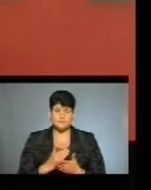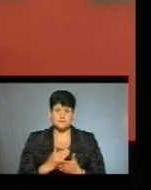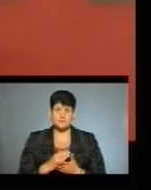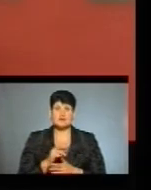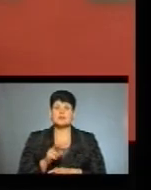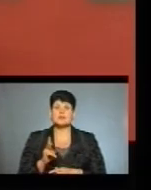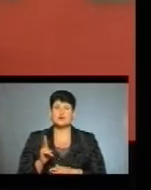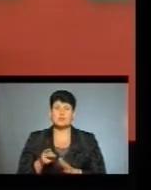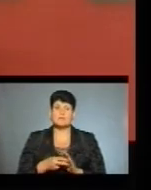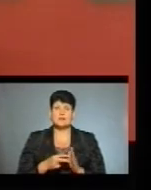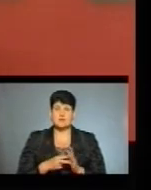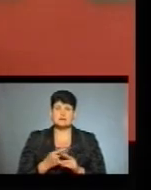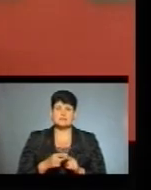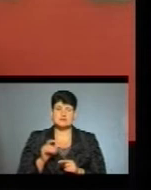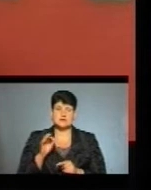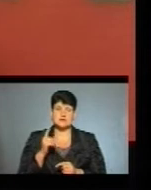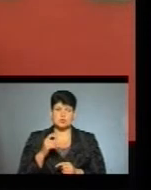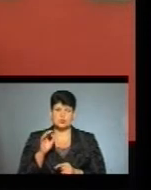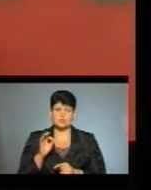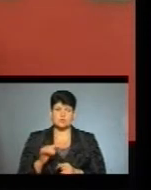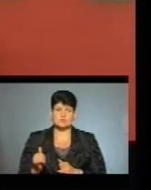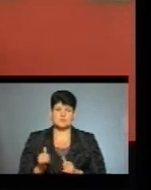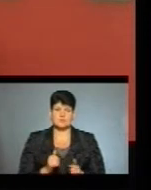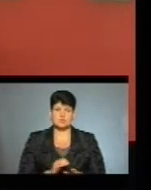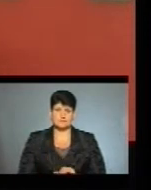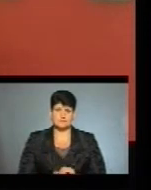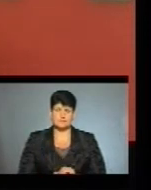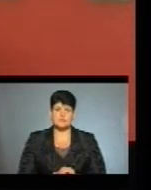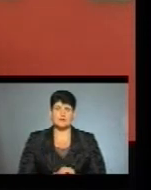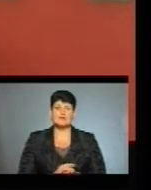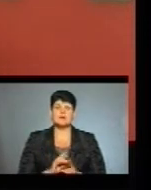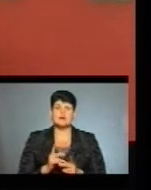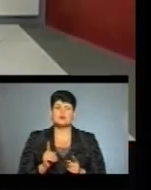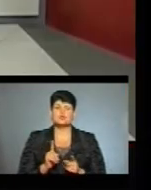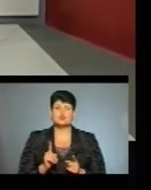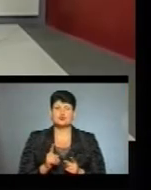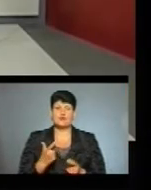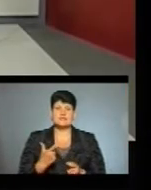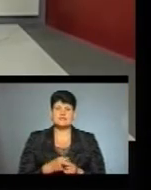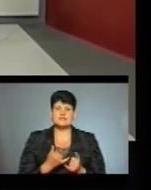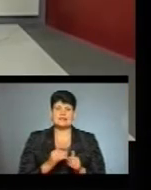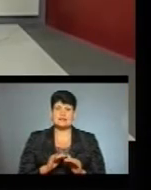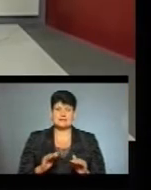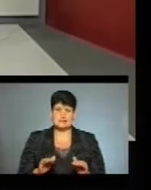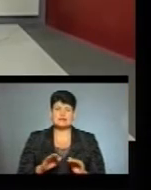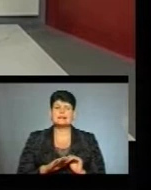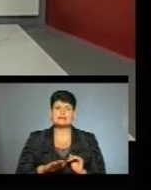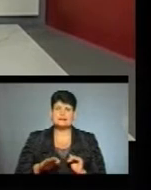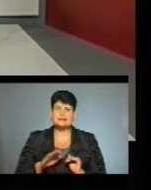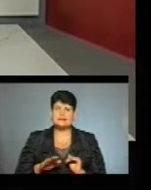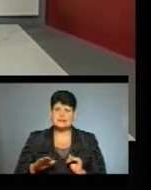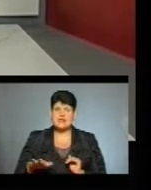ті, що планово, ці всі 100% забезпечені вакцинами. Як щодо вакцин для дітей? Дитяче населення теж